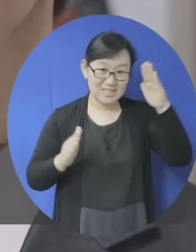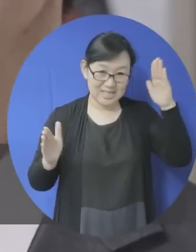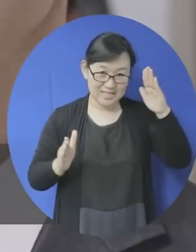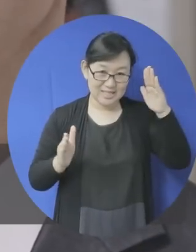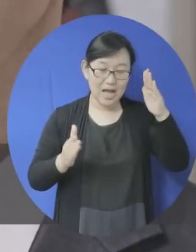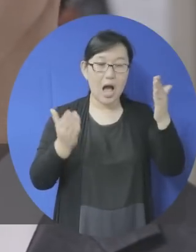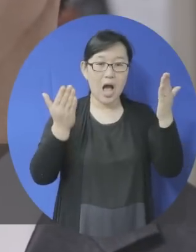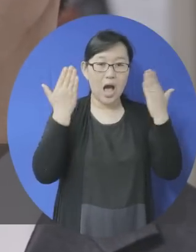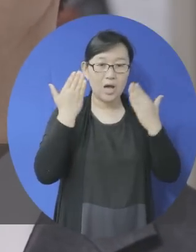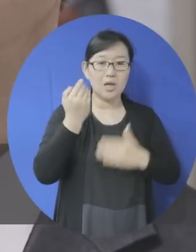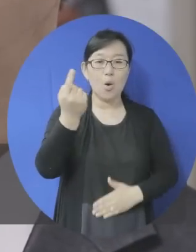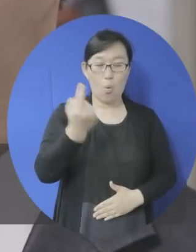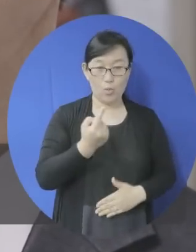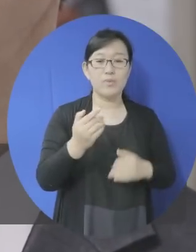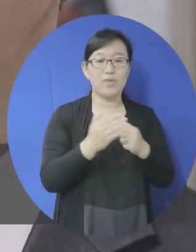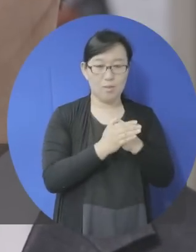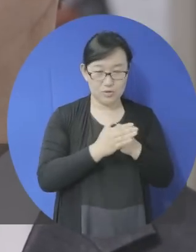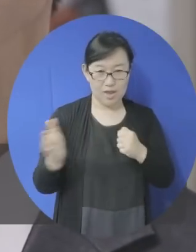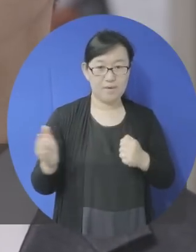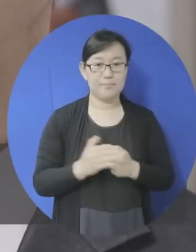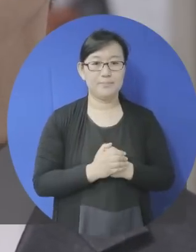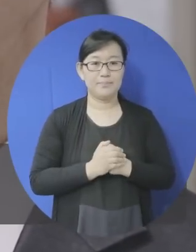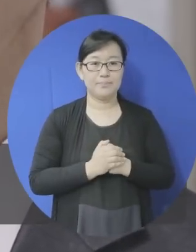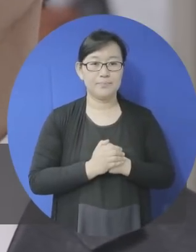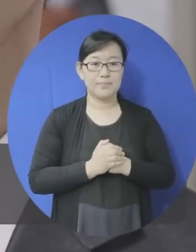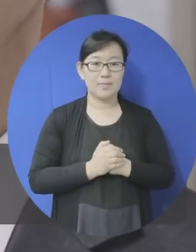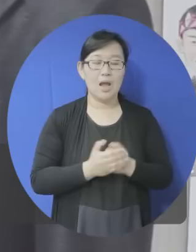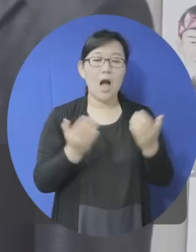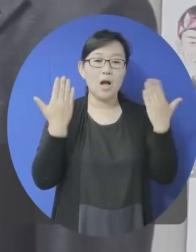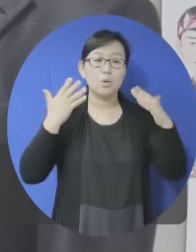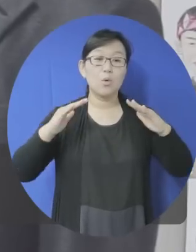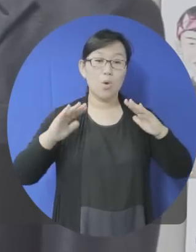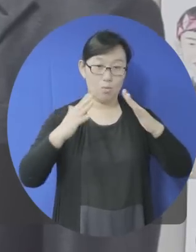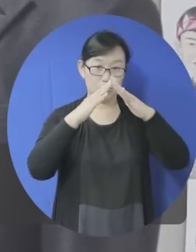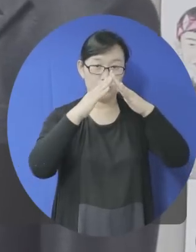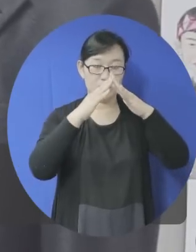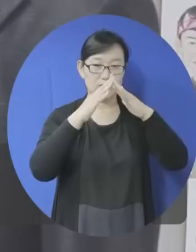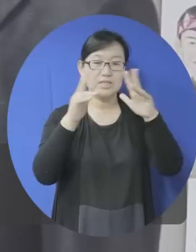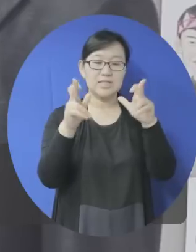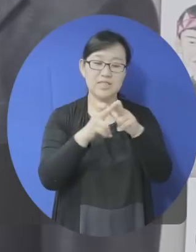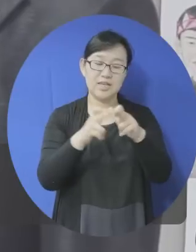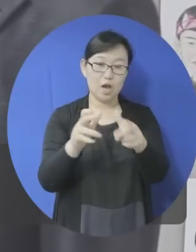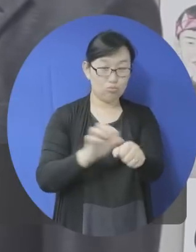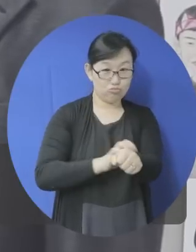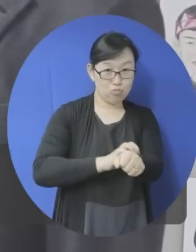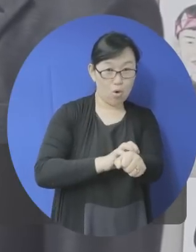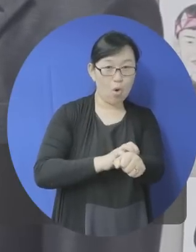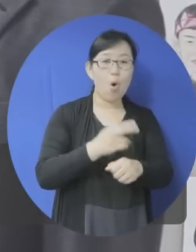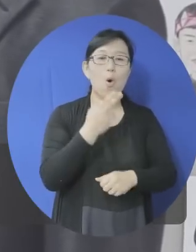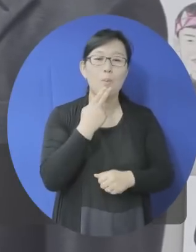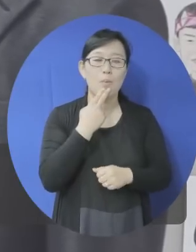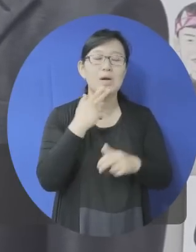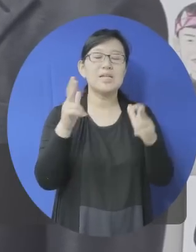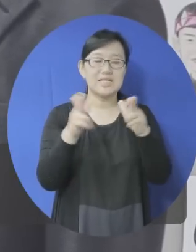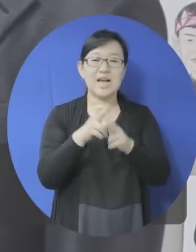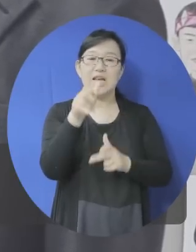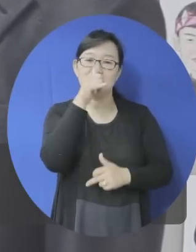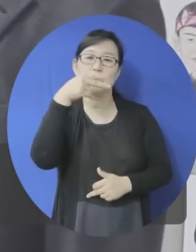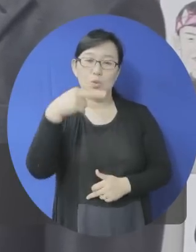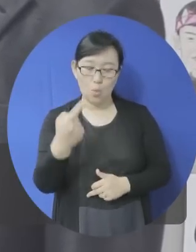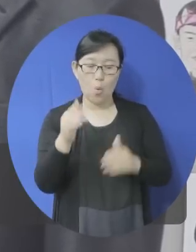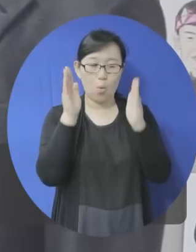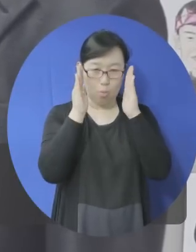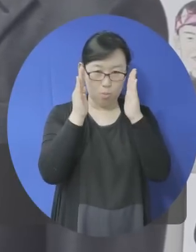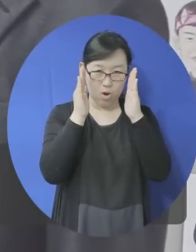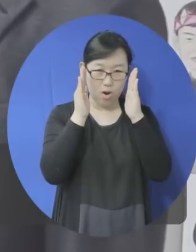장애를 가진 학생들이 학교에 오기 때문에 학교 건물이 장애가 불편하지 않도록, 장애가